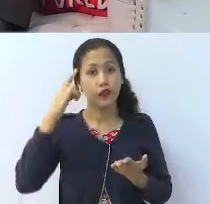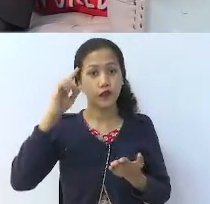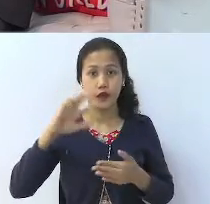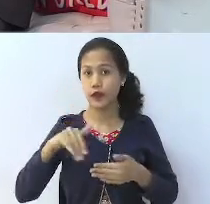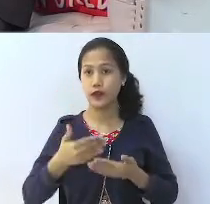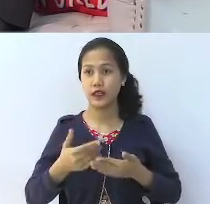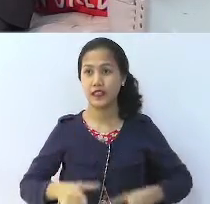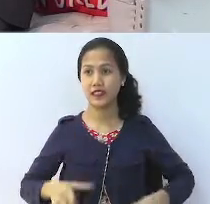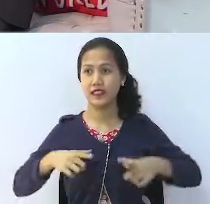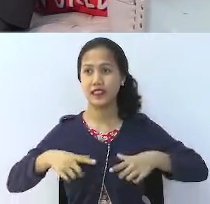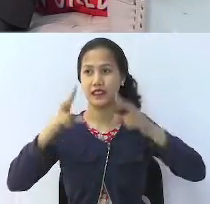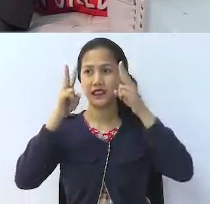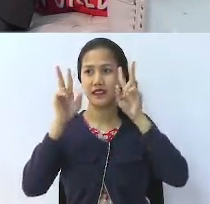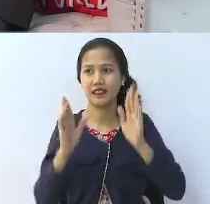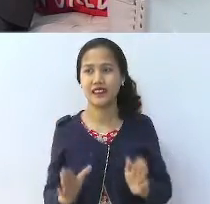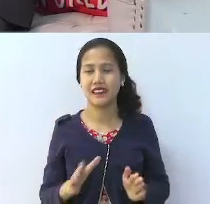na.